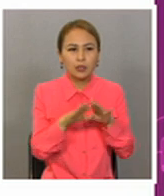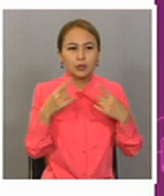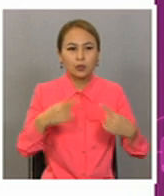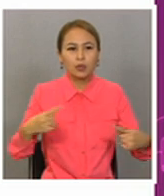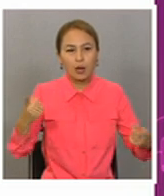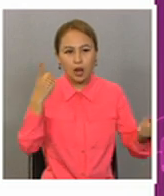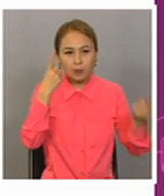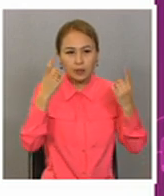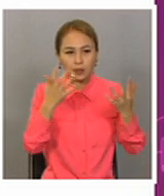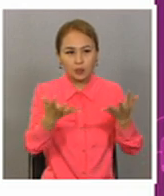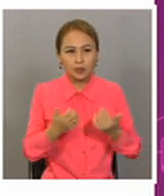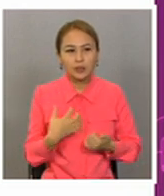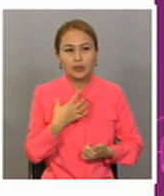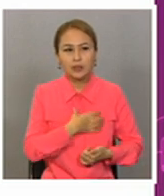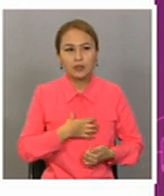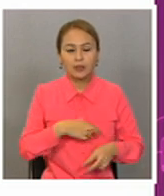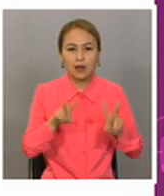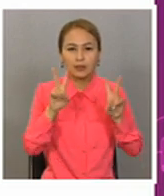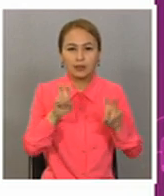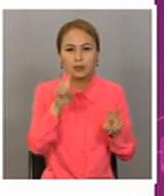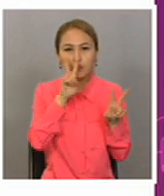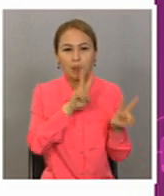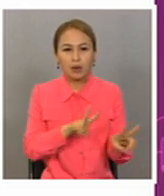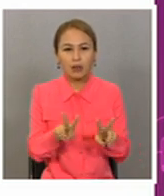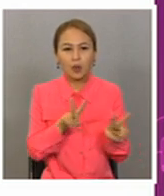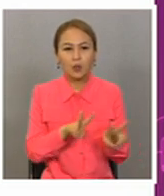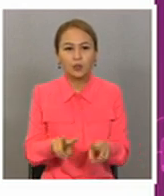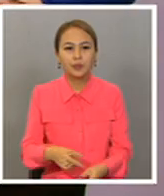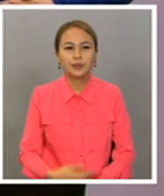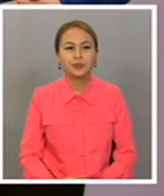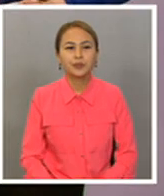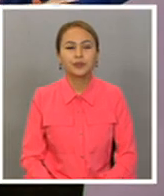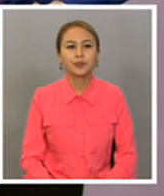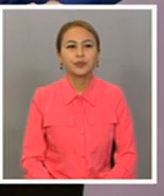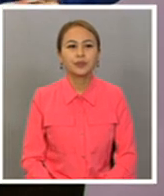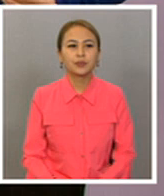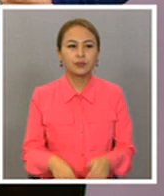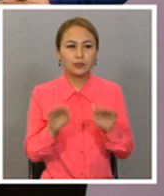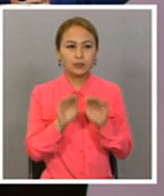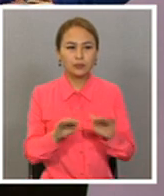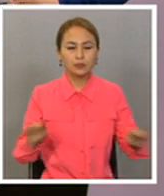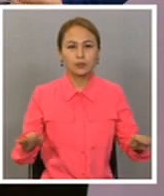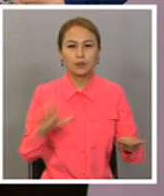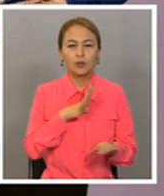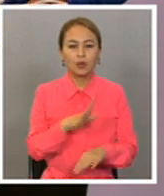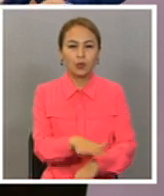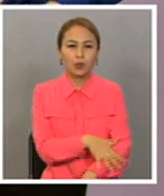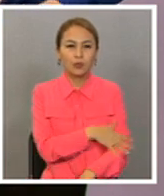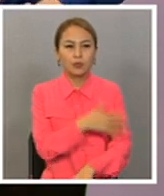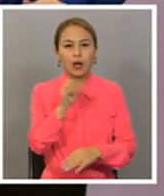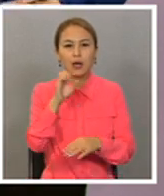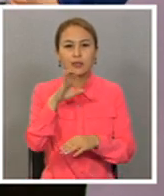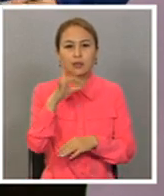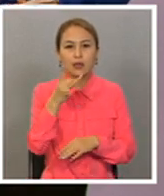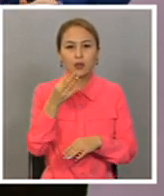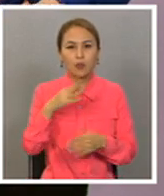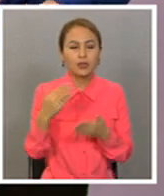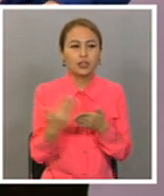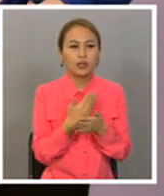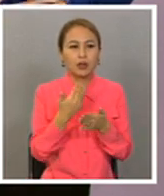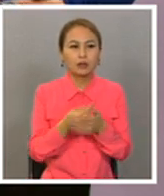денелері туралы ақпарат алудың негізгі әдісі – бақылау. Балалар, көп деген астрономиялық жаңалықтар